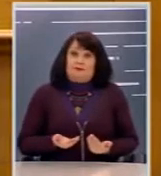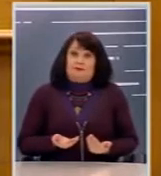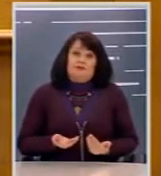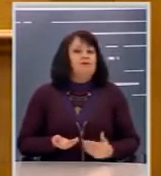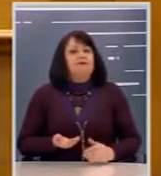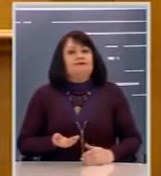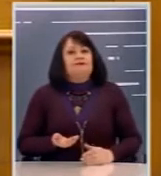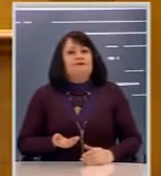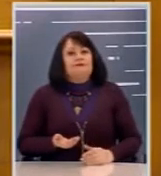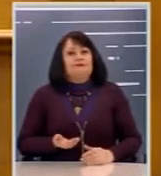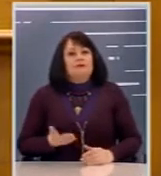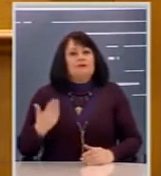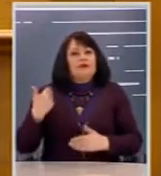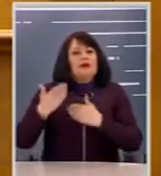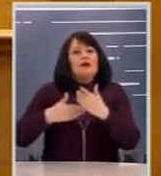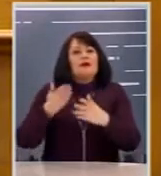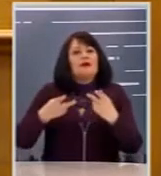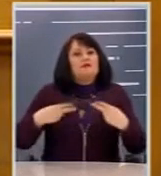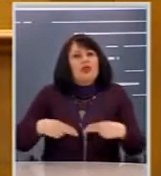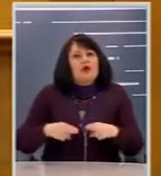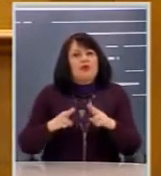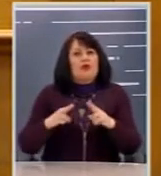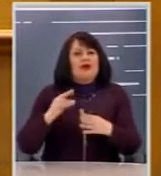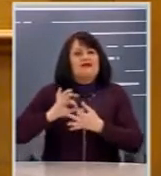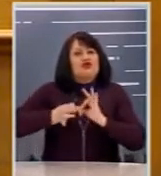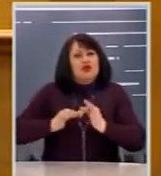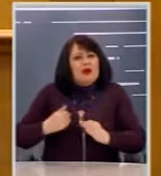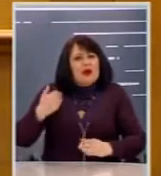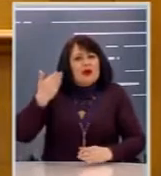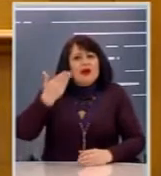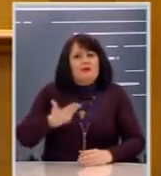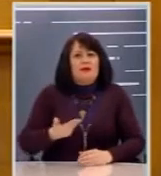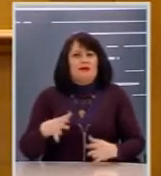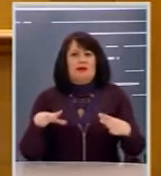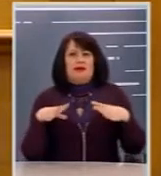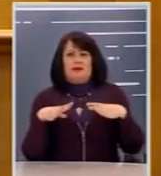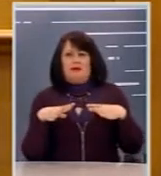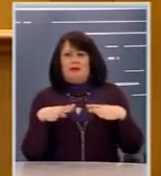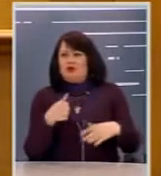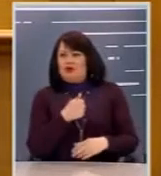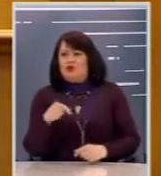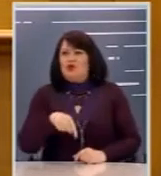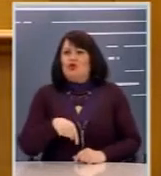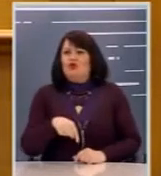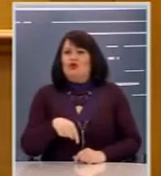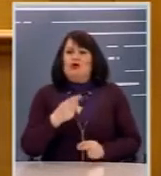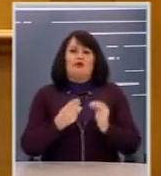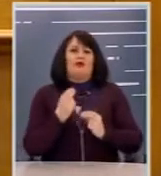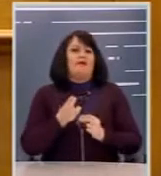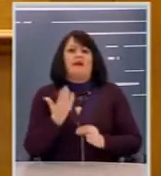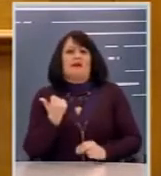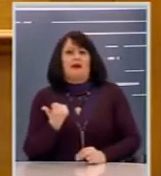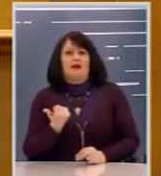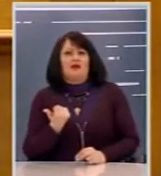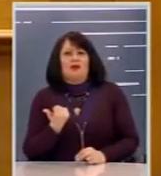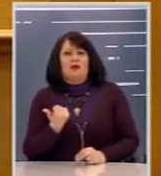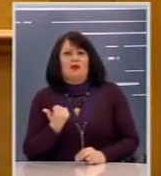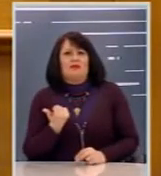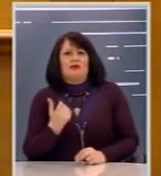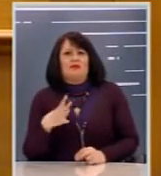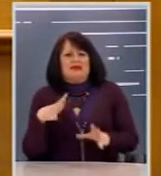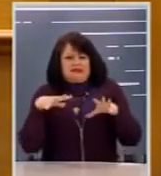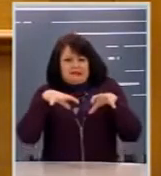όχι μόνο τη διαδρομή μας, όχι μόνο τώρα, αλλά είμαστε έτοιμοι και δεν έχουμε κανένα πρόβλημα να είμαστε